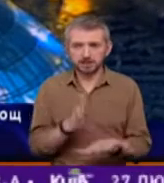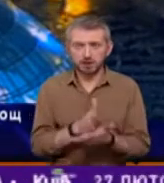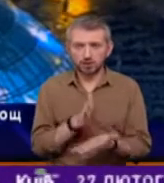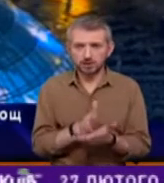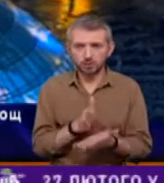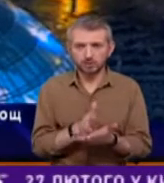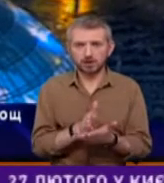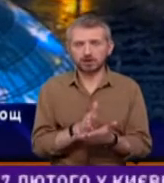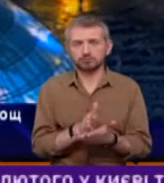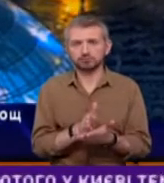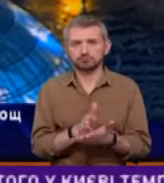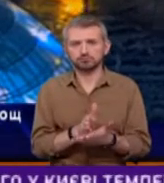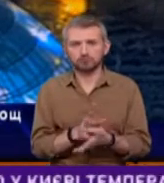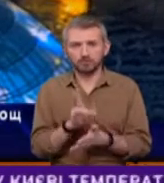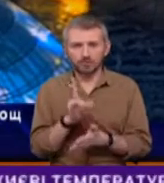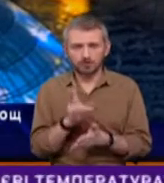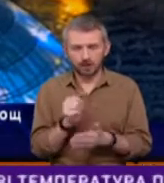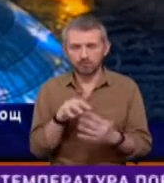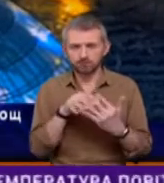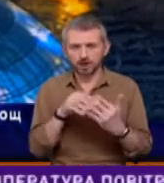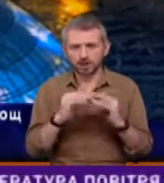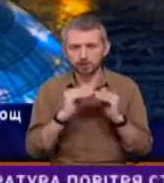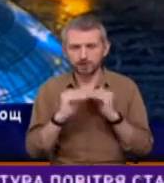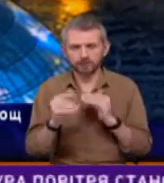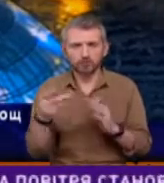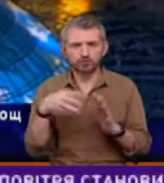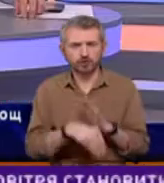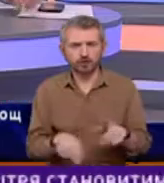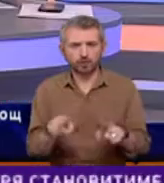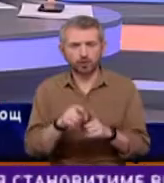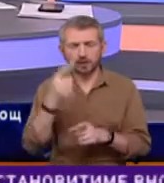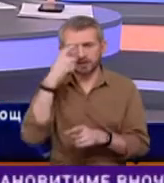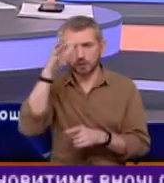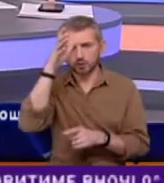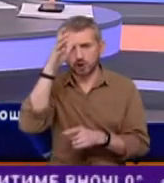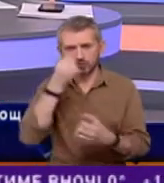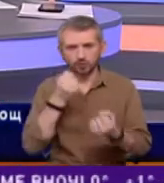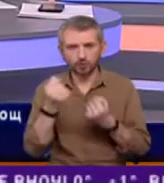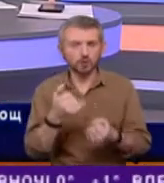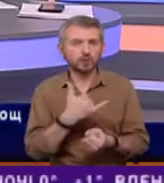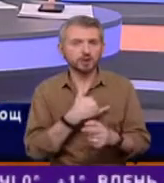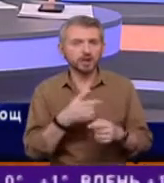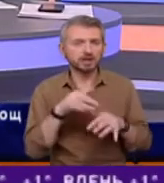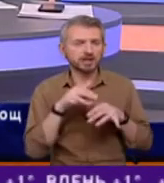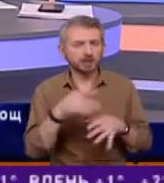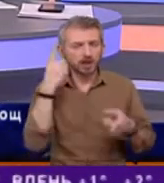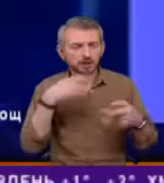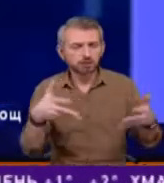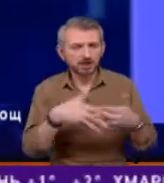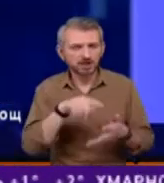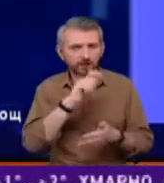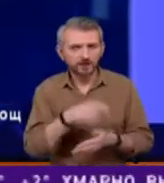знаходимося на передовій, в тому числі і такої інтелектуальної боротьби. В нас іде гібридна війна. От те, що